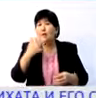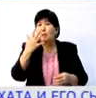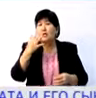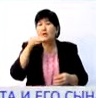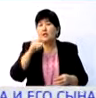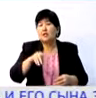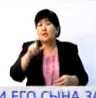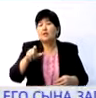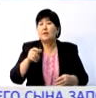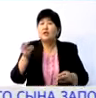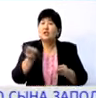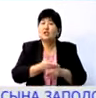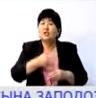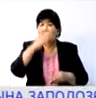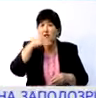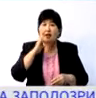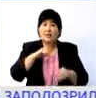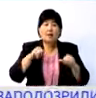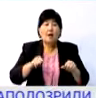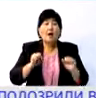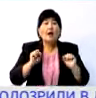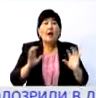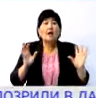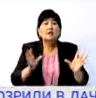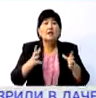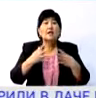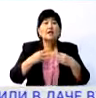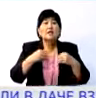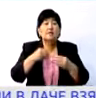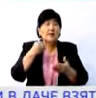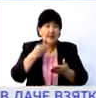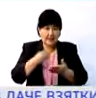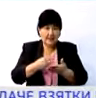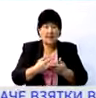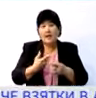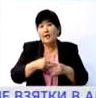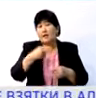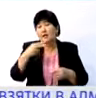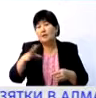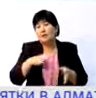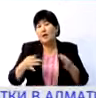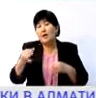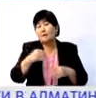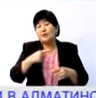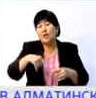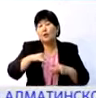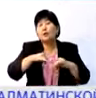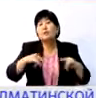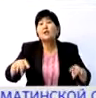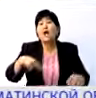50 человек лишены родительских прав. Как сохранить семьи и семейные ценности? Эта тема была обсуждена за круглым